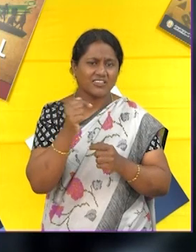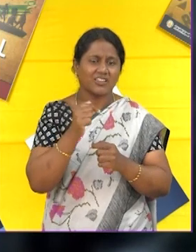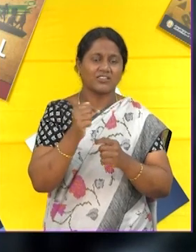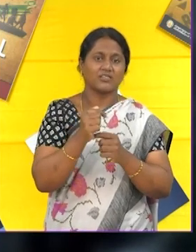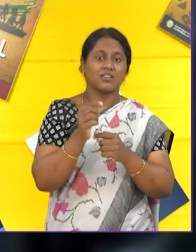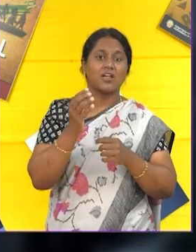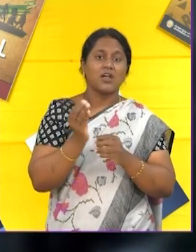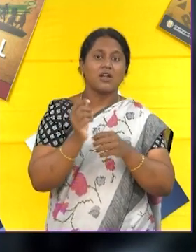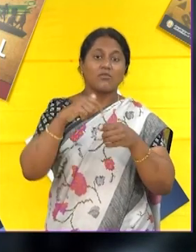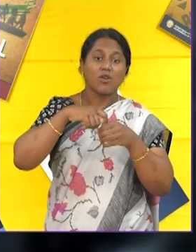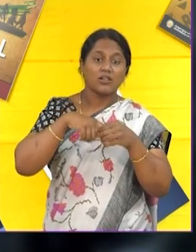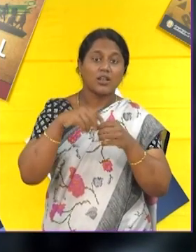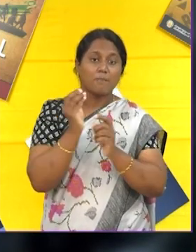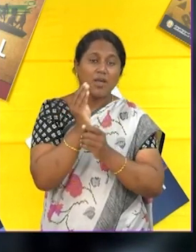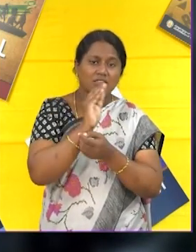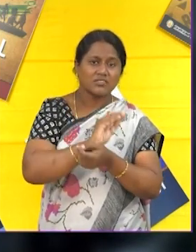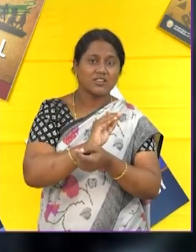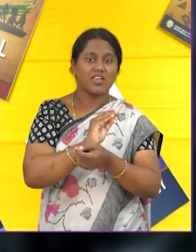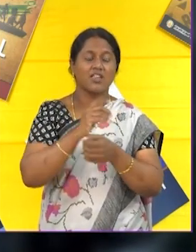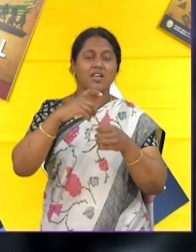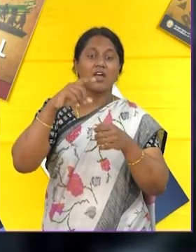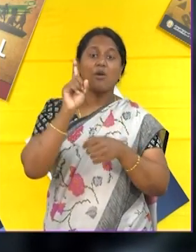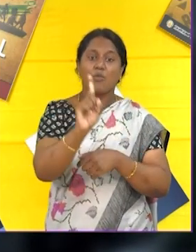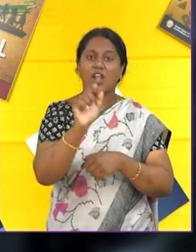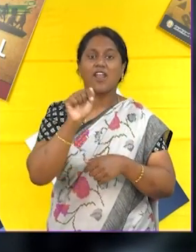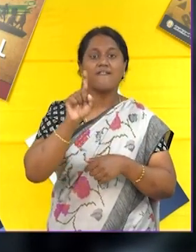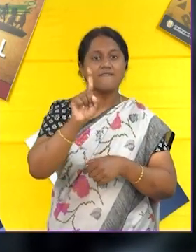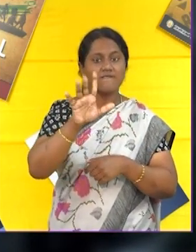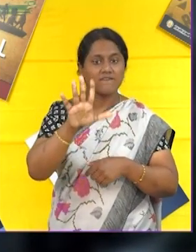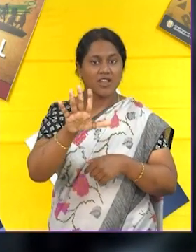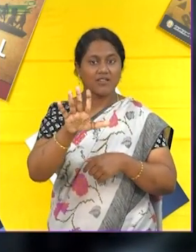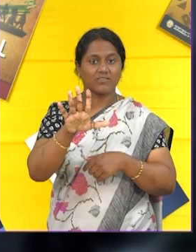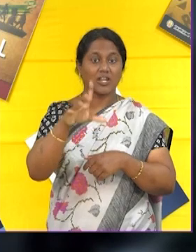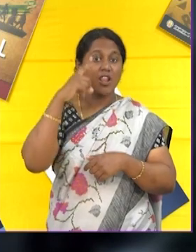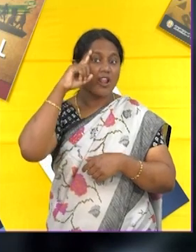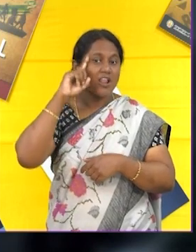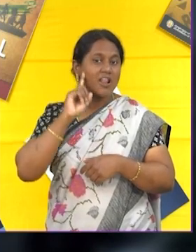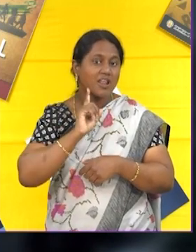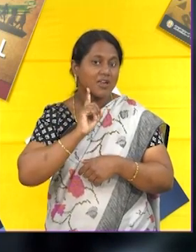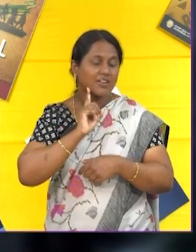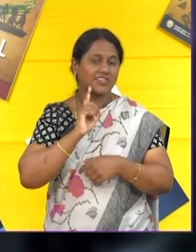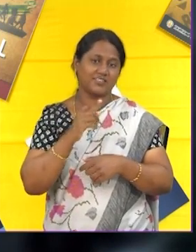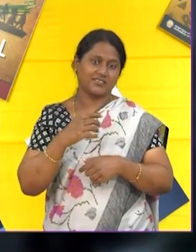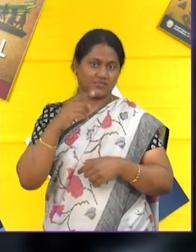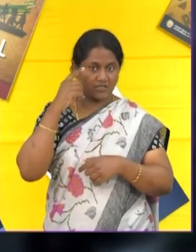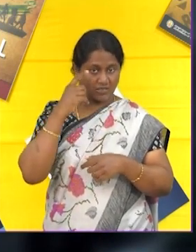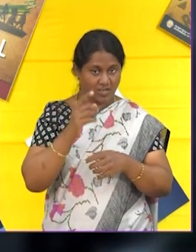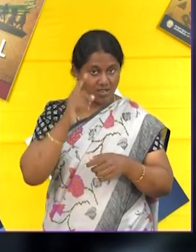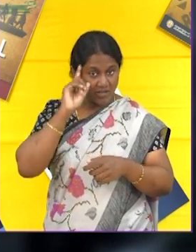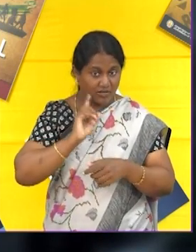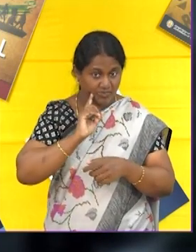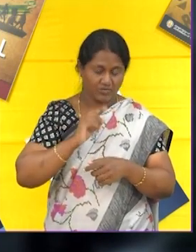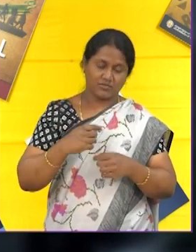போயிடுச்சு, குவார்ட்டர்னா 15. குவார்ட்டர் பாஸ்ட் மீன்ஸ் 1:15. 1:15 in the morning. விடிய